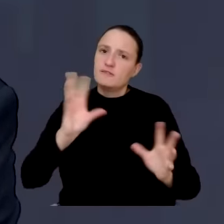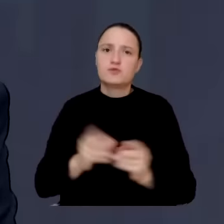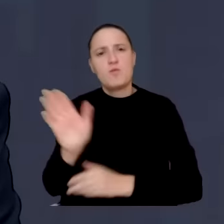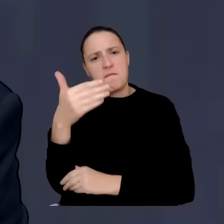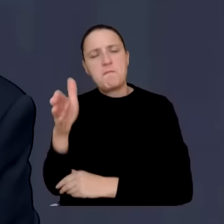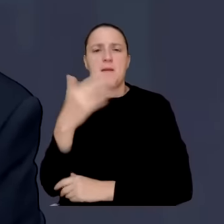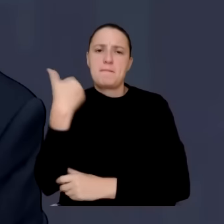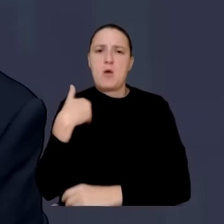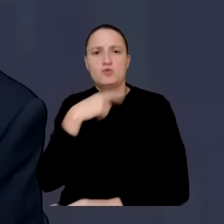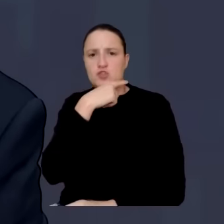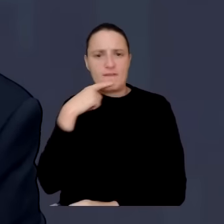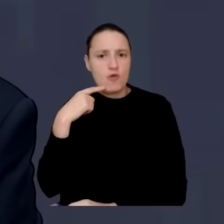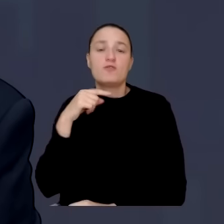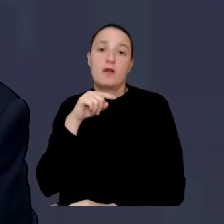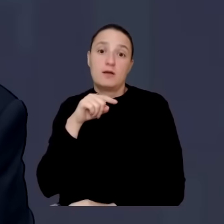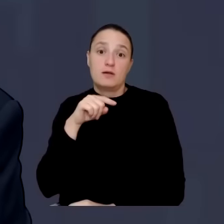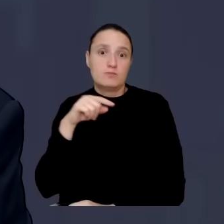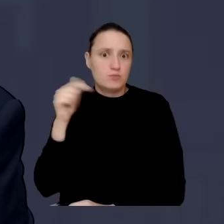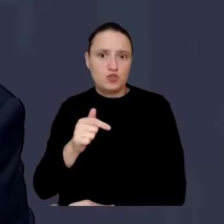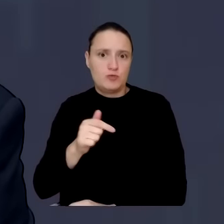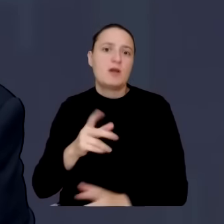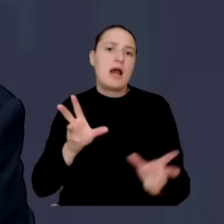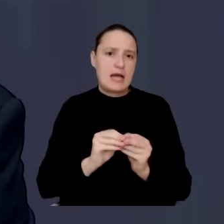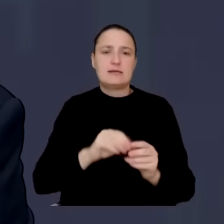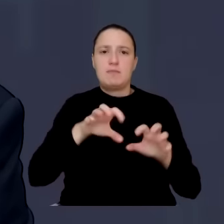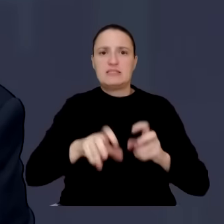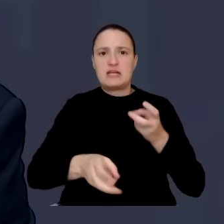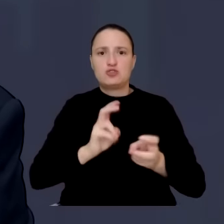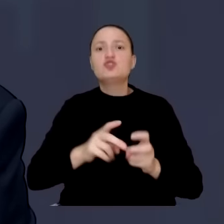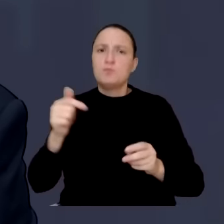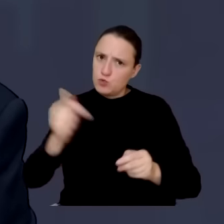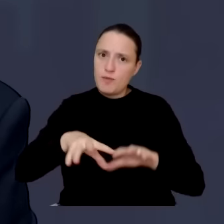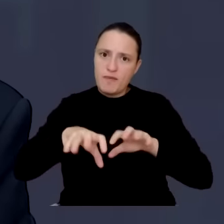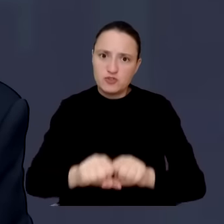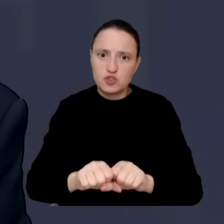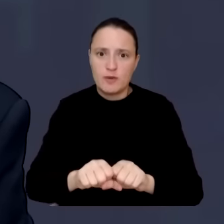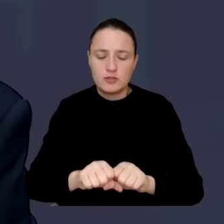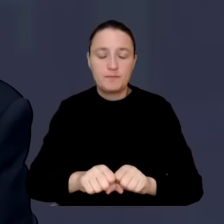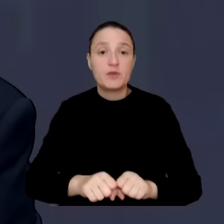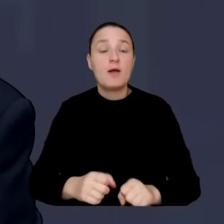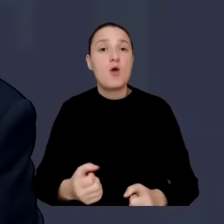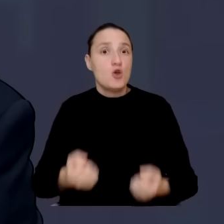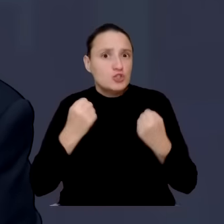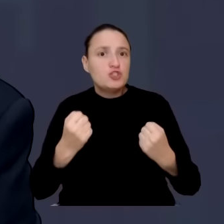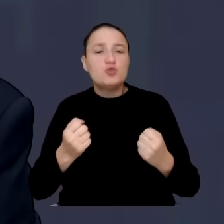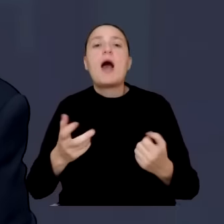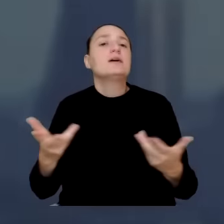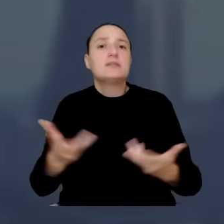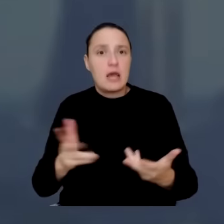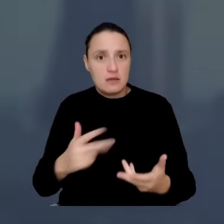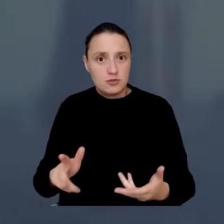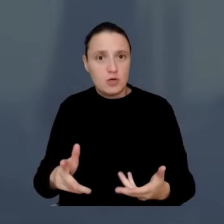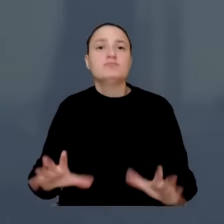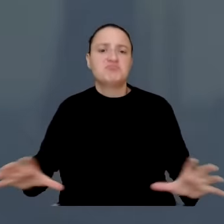na czele z naszym liderem panem premierem stanie powstrzymać bo jedność w jedności siła w jedności